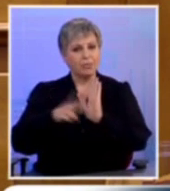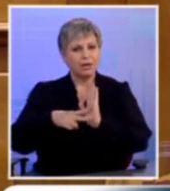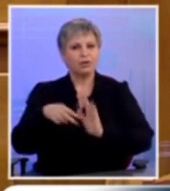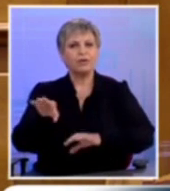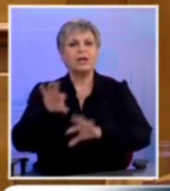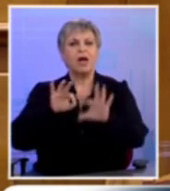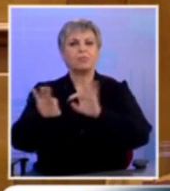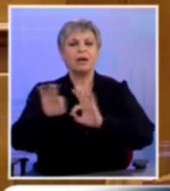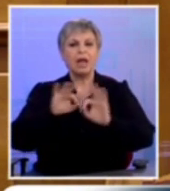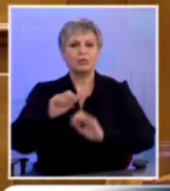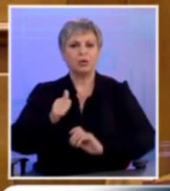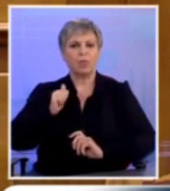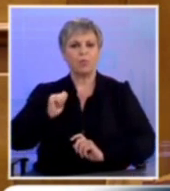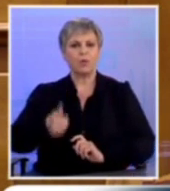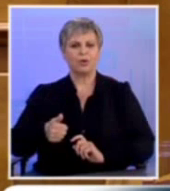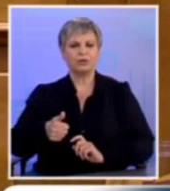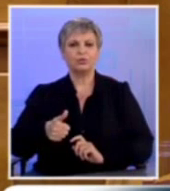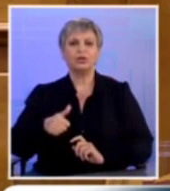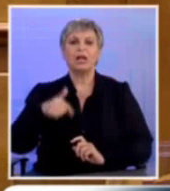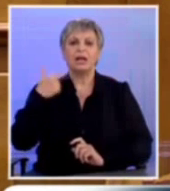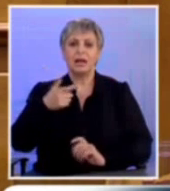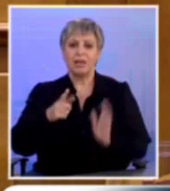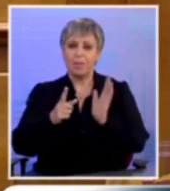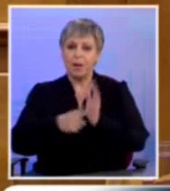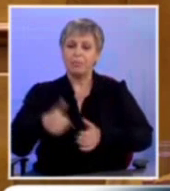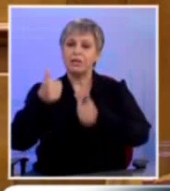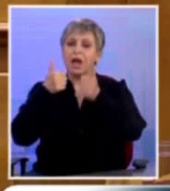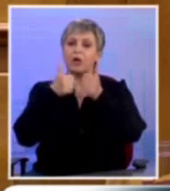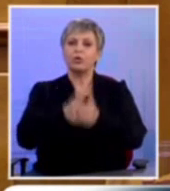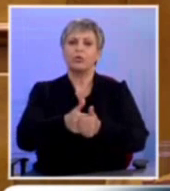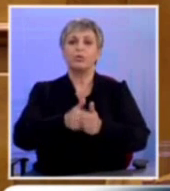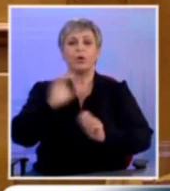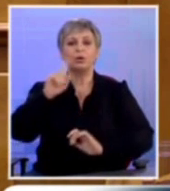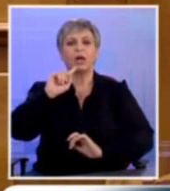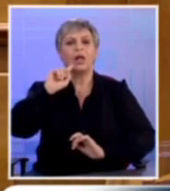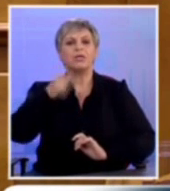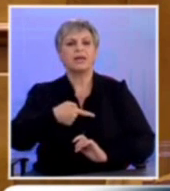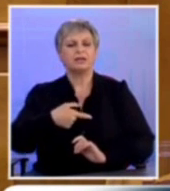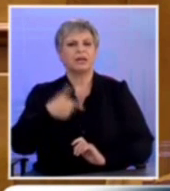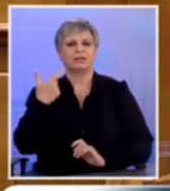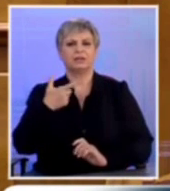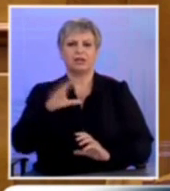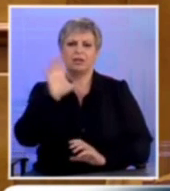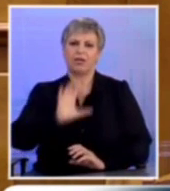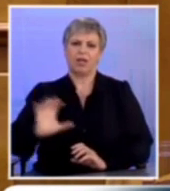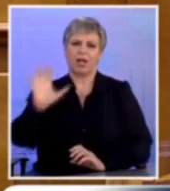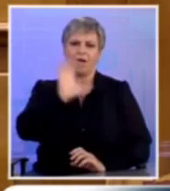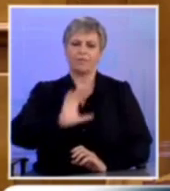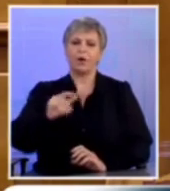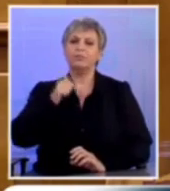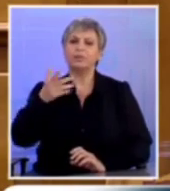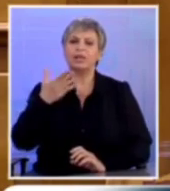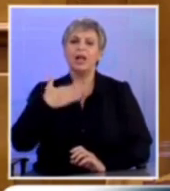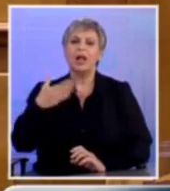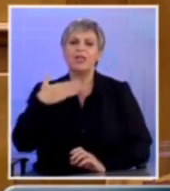των μνημονίων, έξω από το μονόδρομο του νεοφιλελευθερισμού και του ολοκληρωτισμού της ομοιόμορφης πορείας